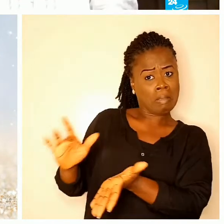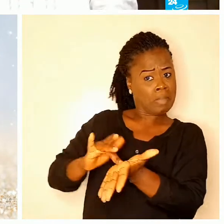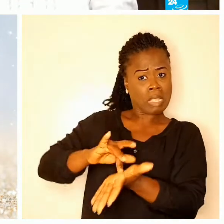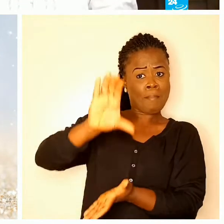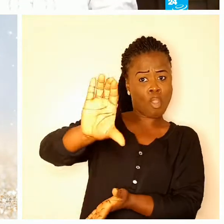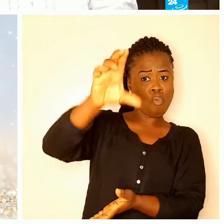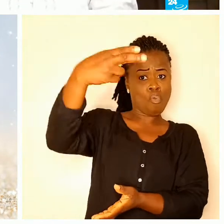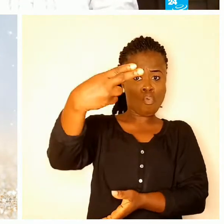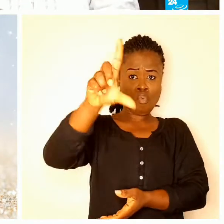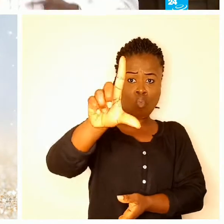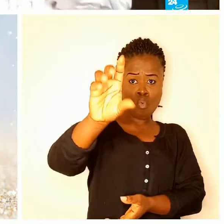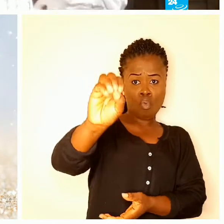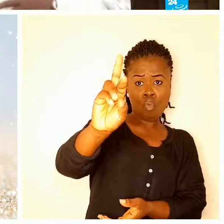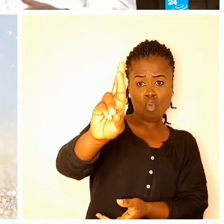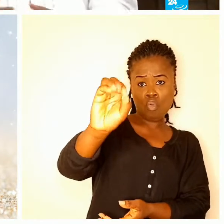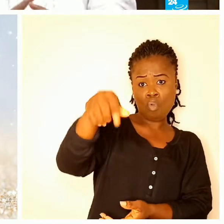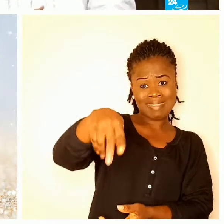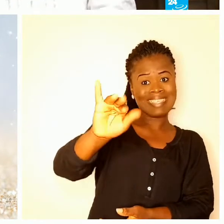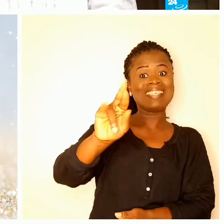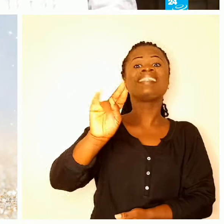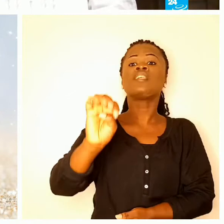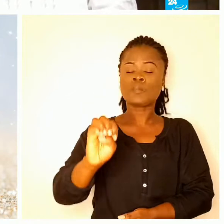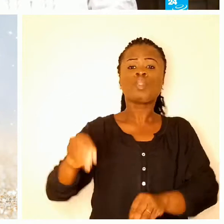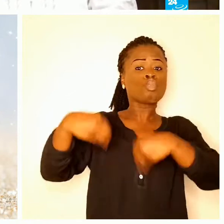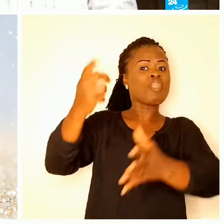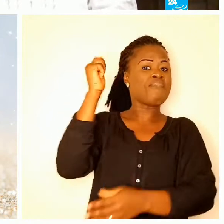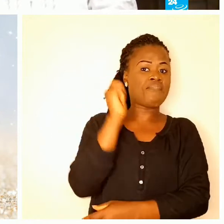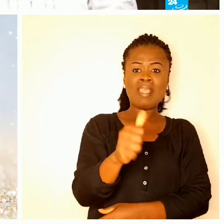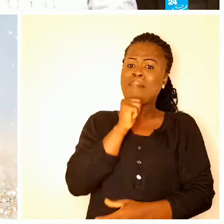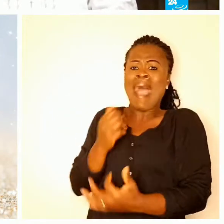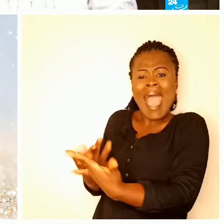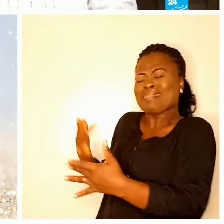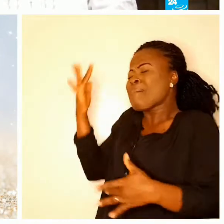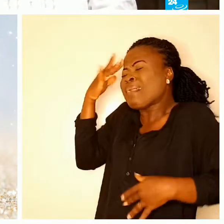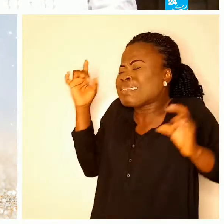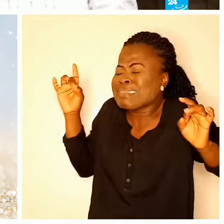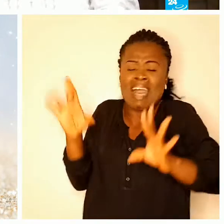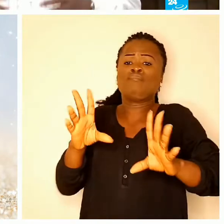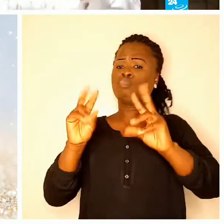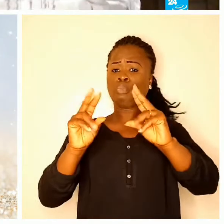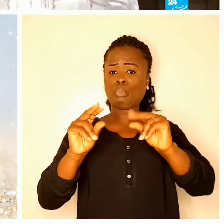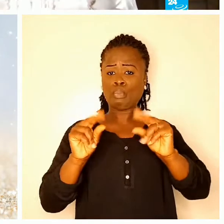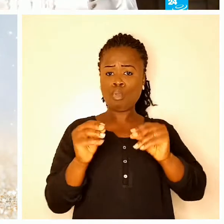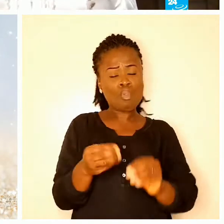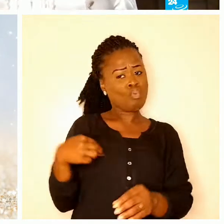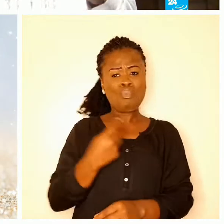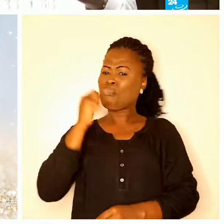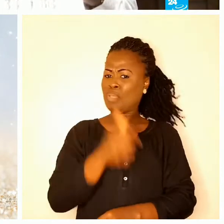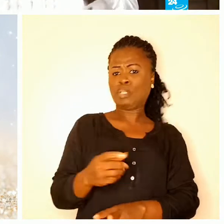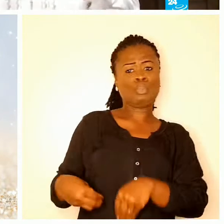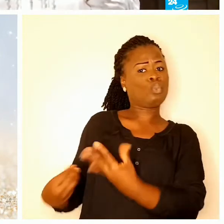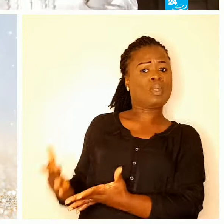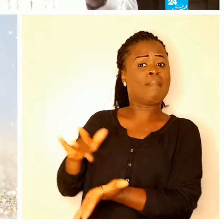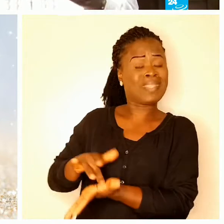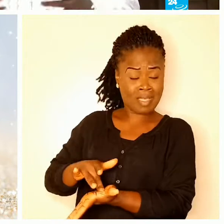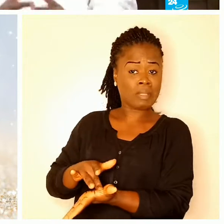premiers symptômes, avant bien sûr qu'on soit dans des cas critiques. Pour le moment, on a eu très peu de cas critiques. Et